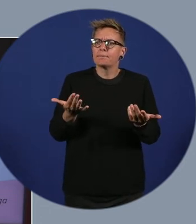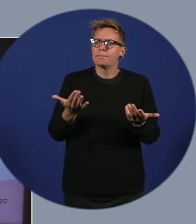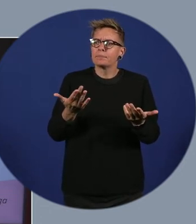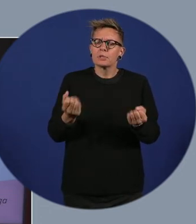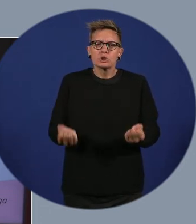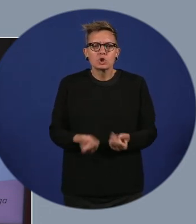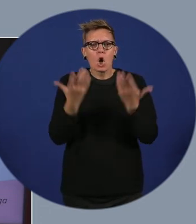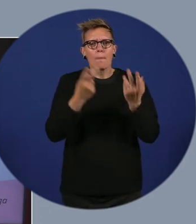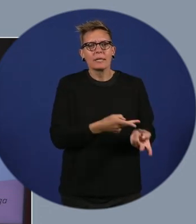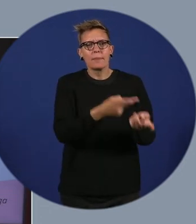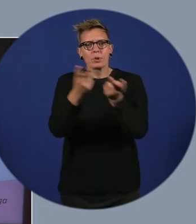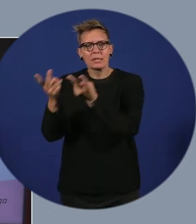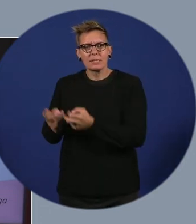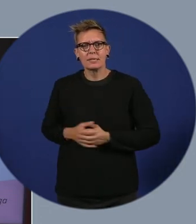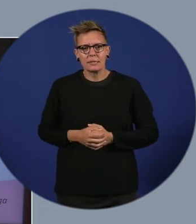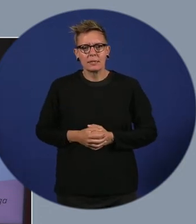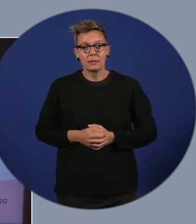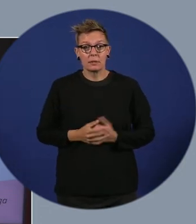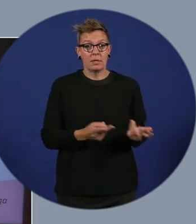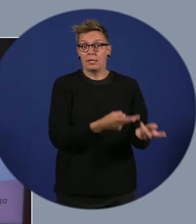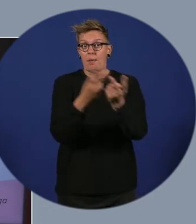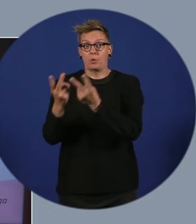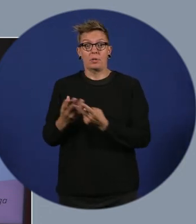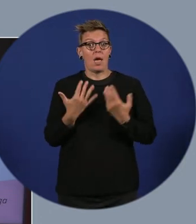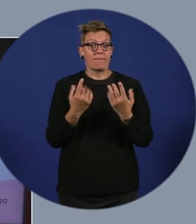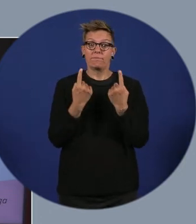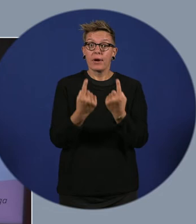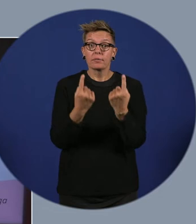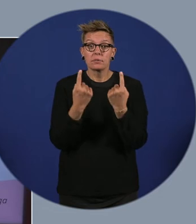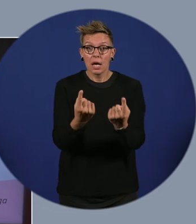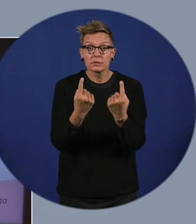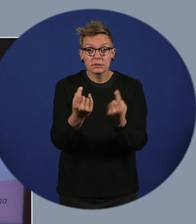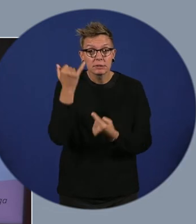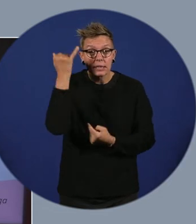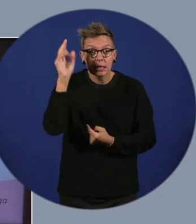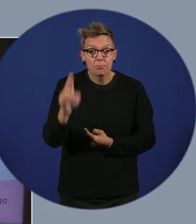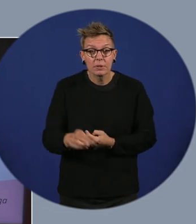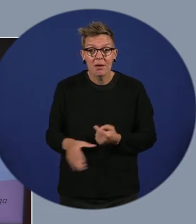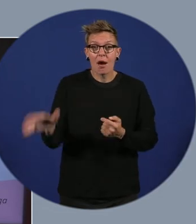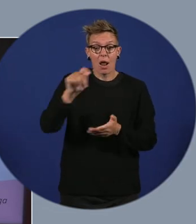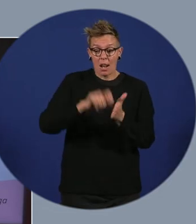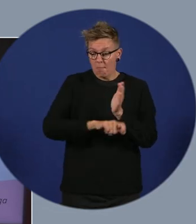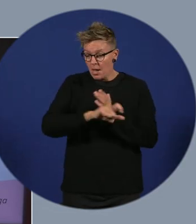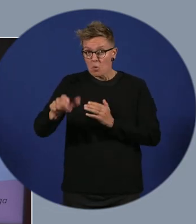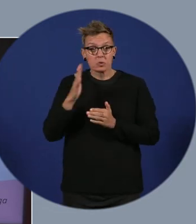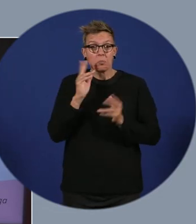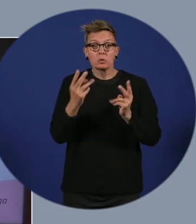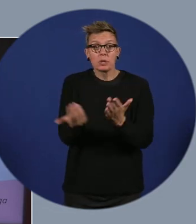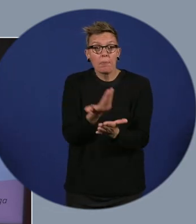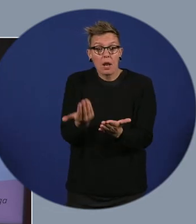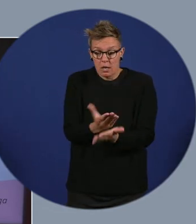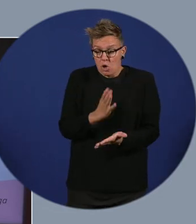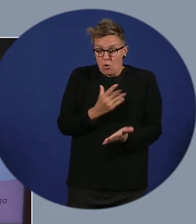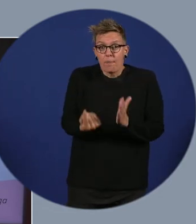skapa demokrati. Demokrati är ju en fantastisk idé, att alla medborgare i ett land